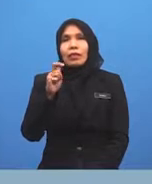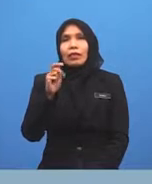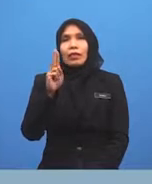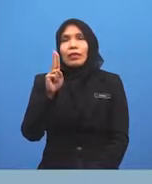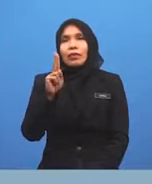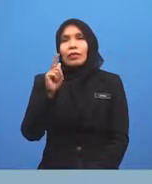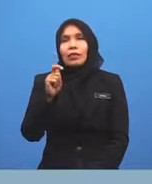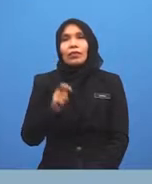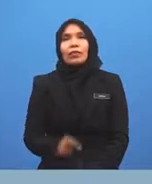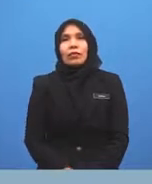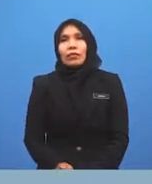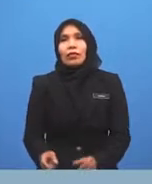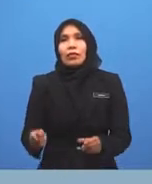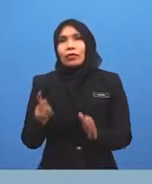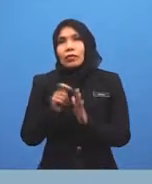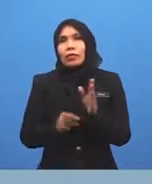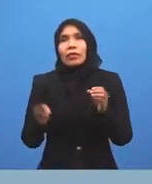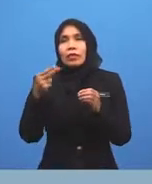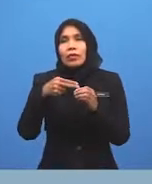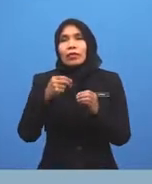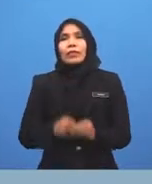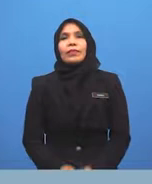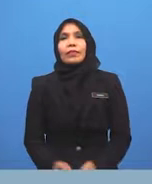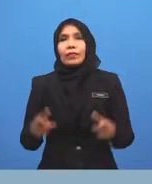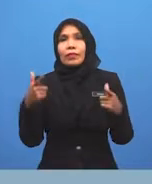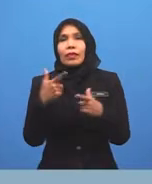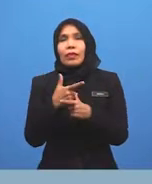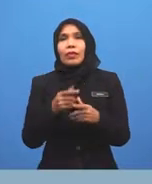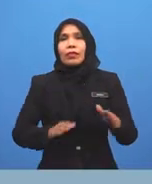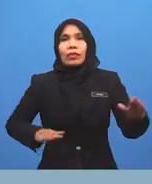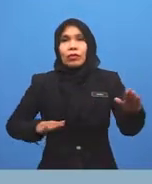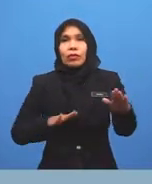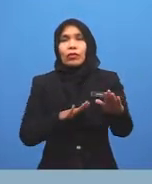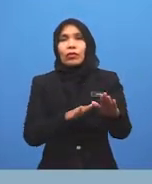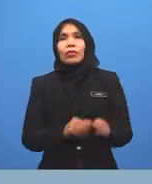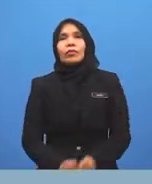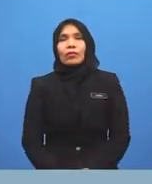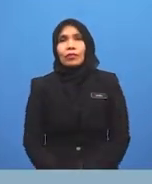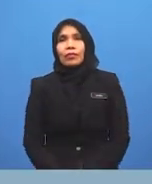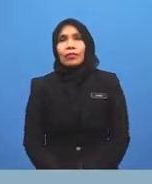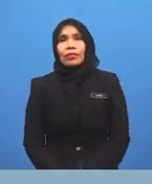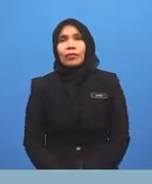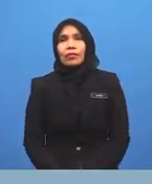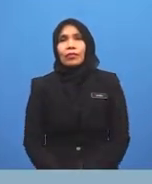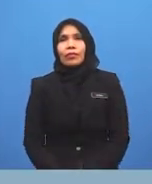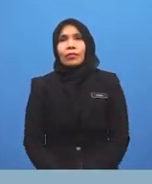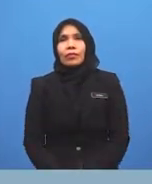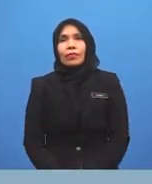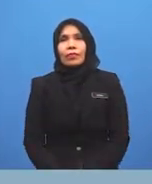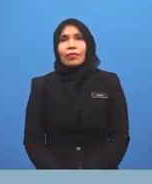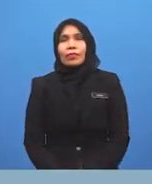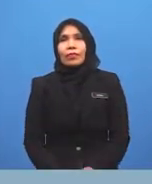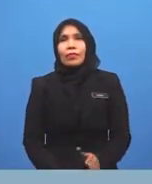Pada graf arus aruhan melawan sudut putaran, dilakarkan magnitud arus aruhan